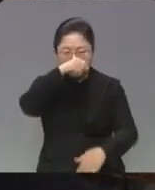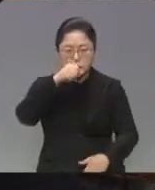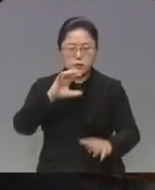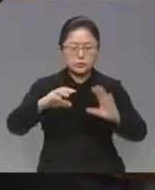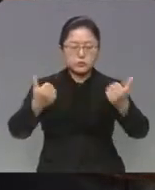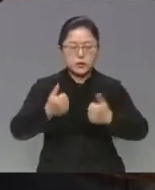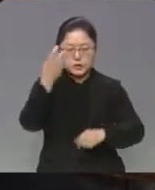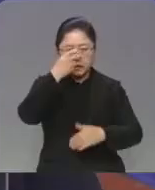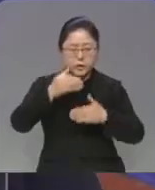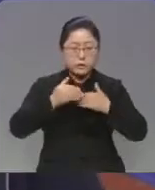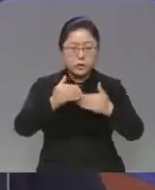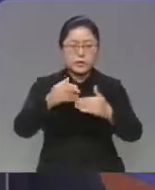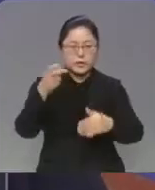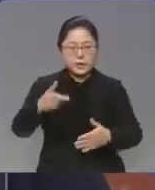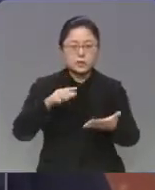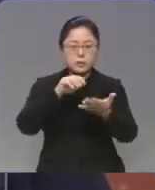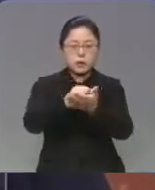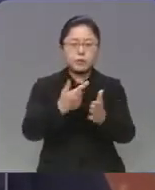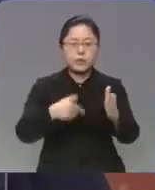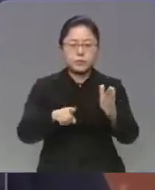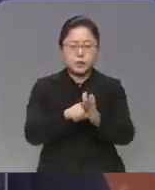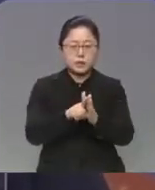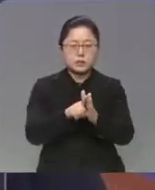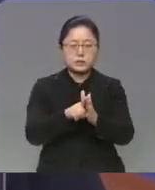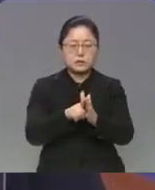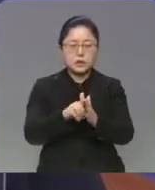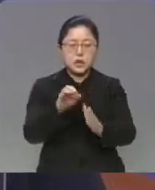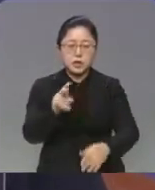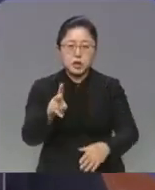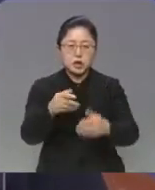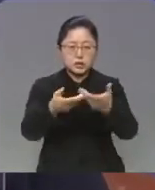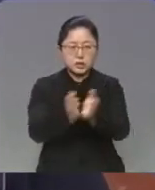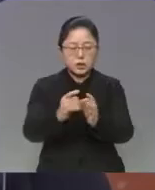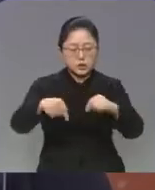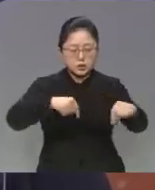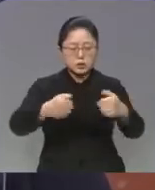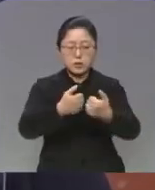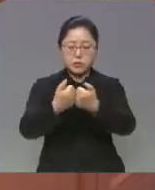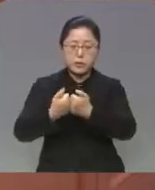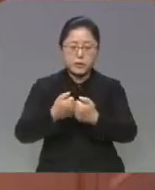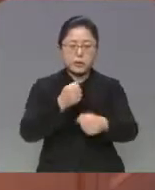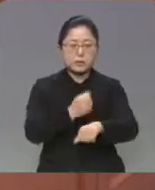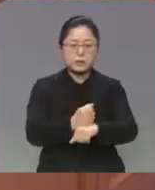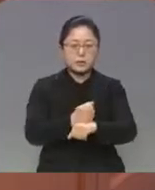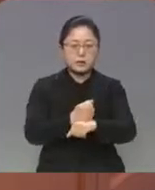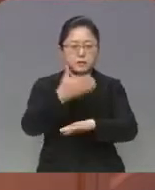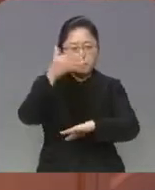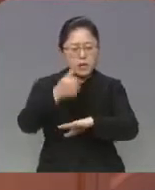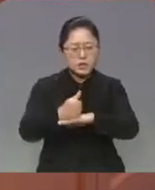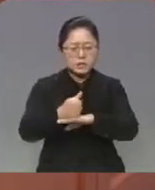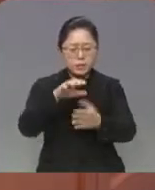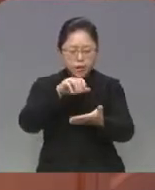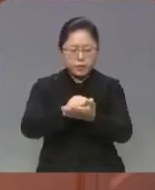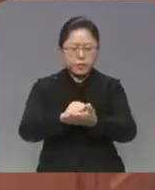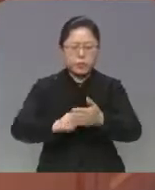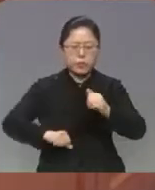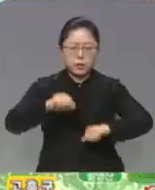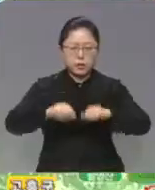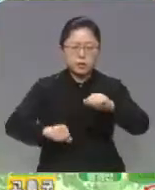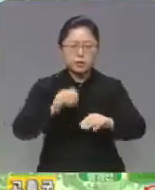국회 심의 과정에서 다시 확보하기 위해서 여당과 정책 협의회를 갖는 등 막바지 예산 확보에